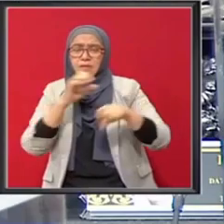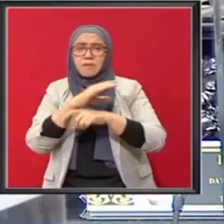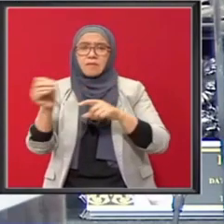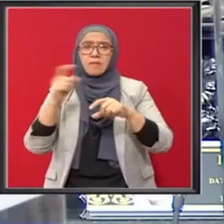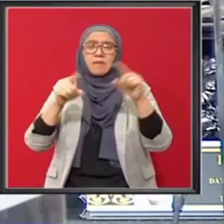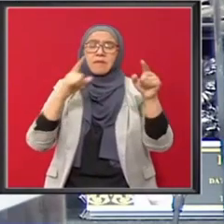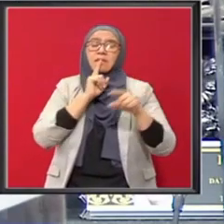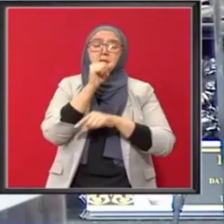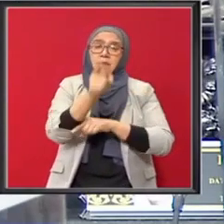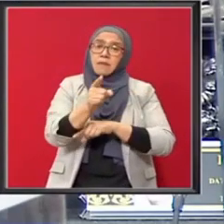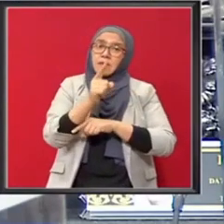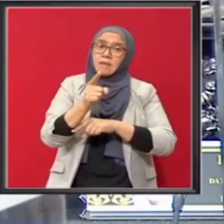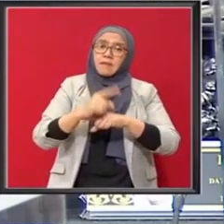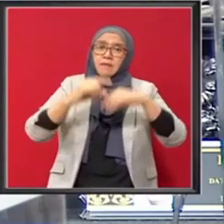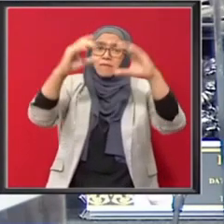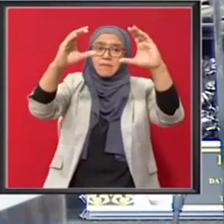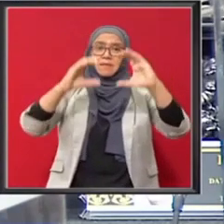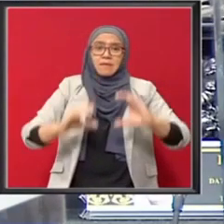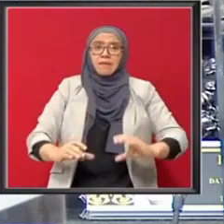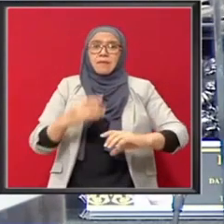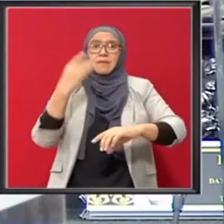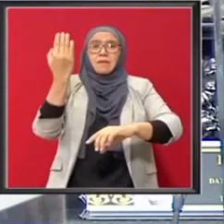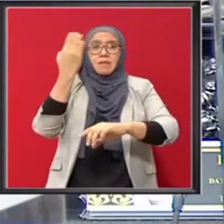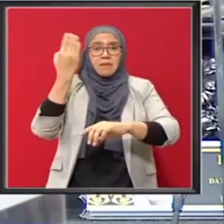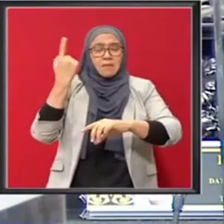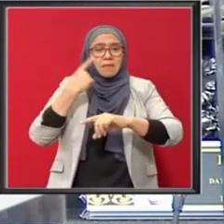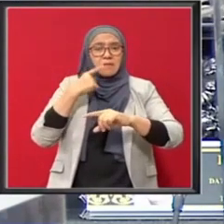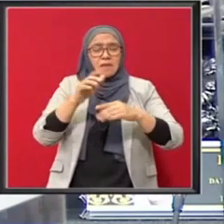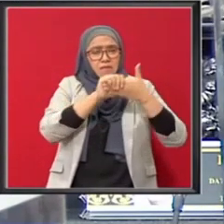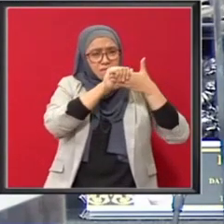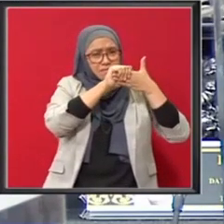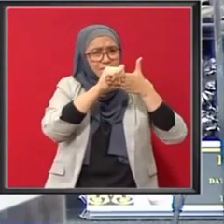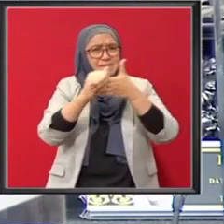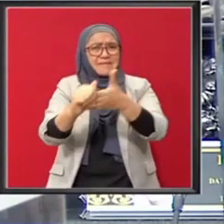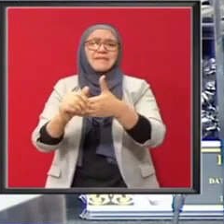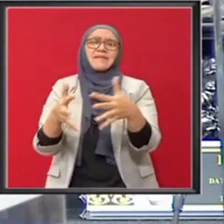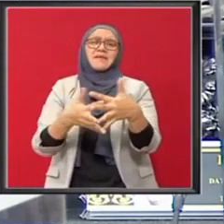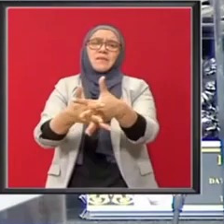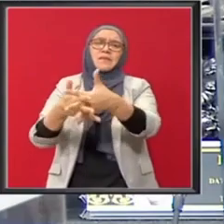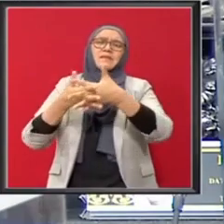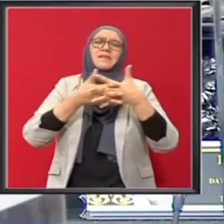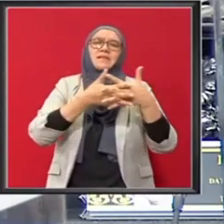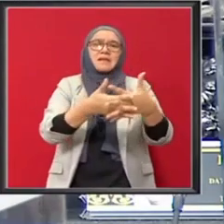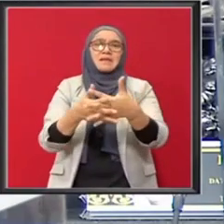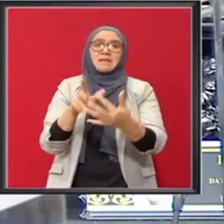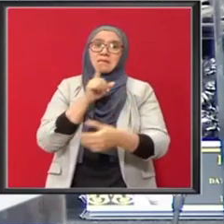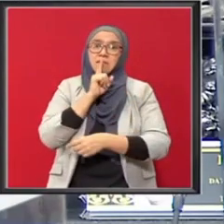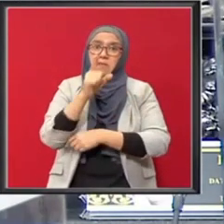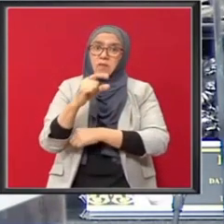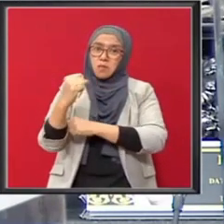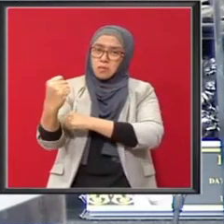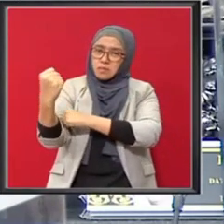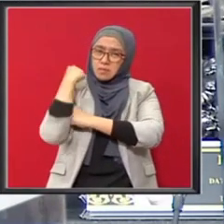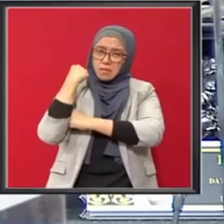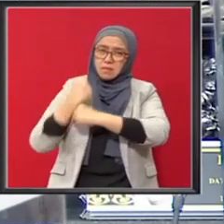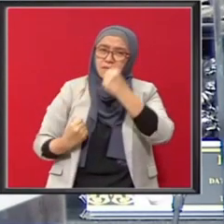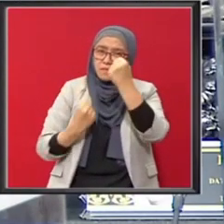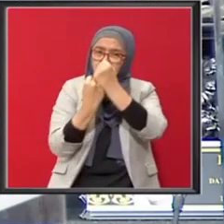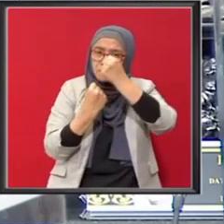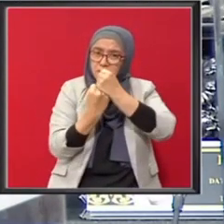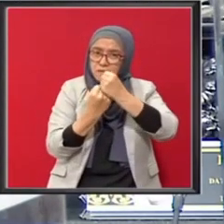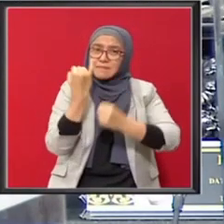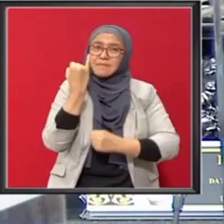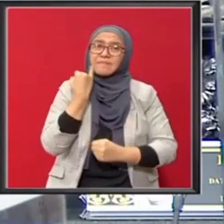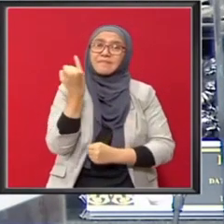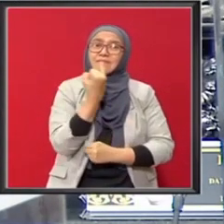dengan Israel ini yang diterangi oleh Amerika Syarikat tetap selaku sekutu kuat Israel dalam